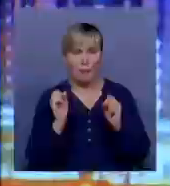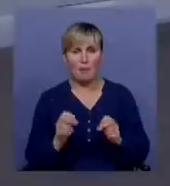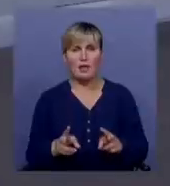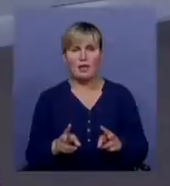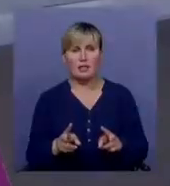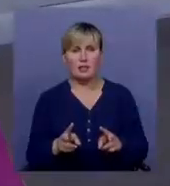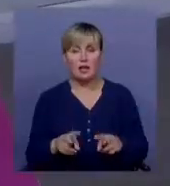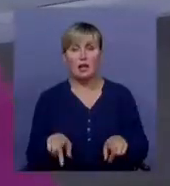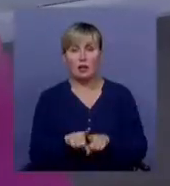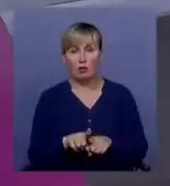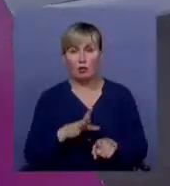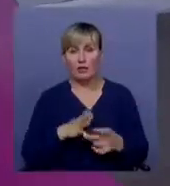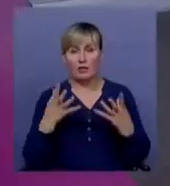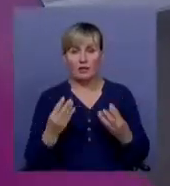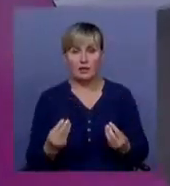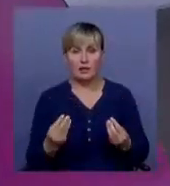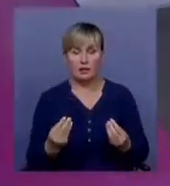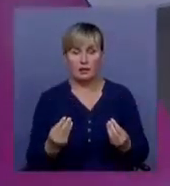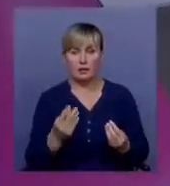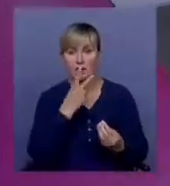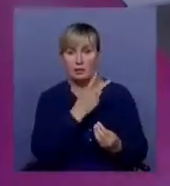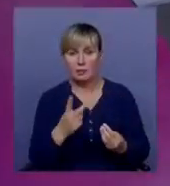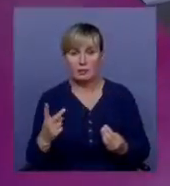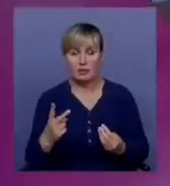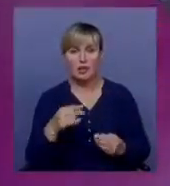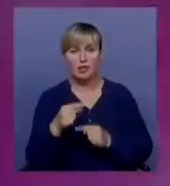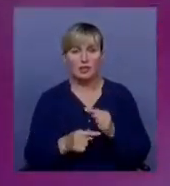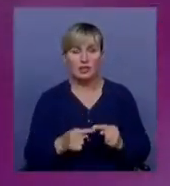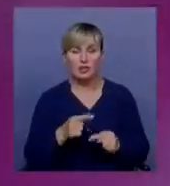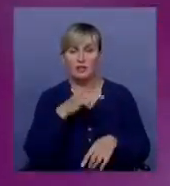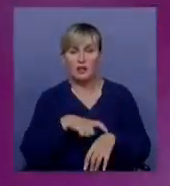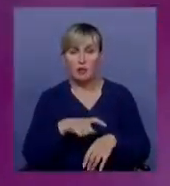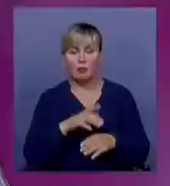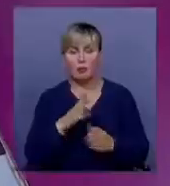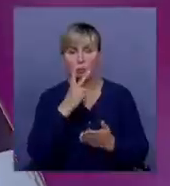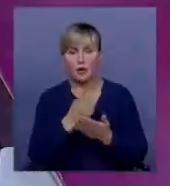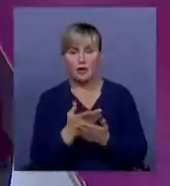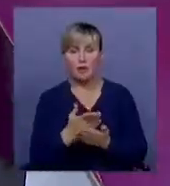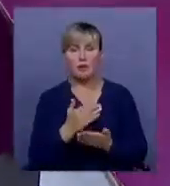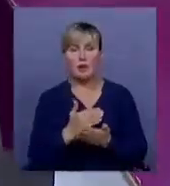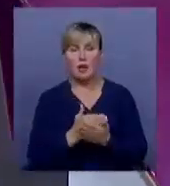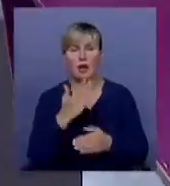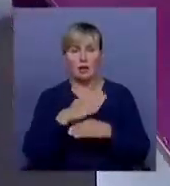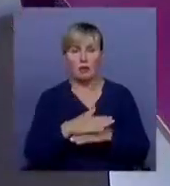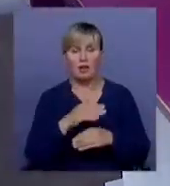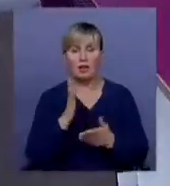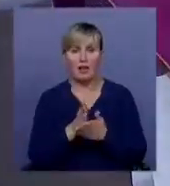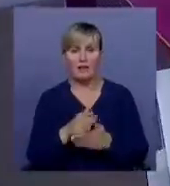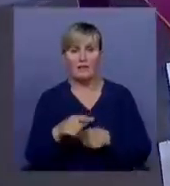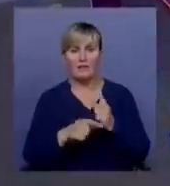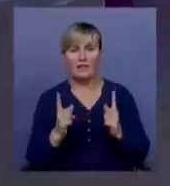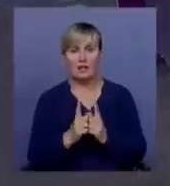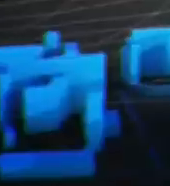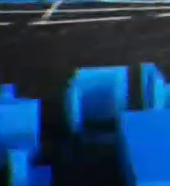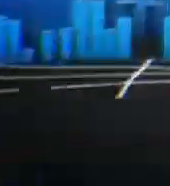опасен. Таков был день глазами наших корреспондентов. Через несколько минут смотрите программу «Акимат Лайф». Не переключайтесь.